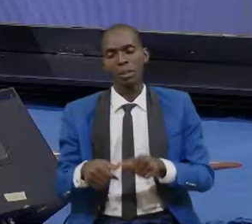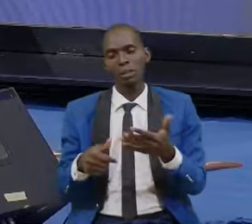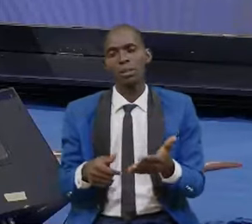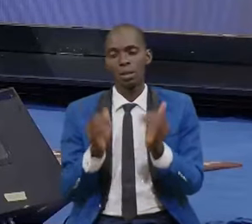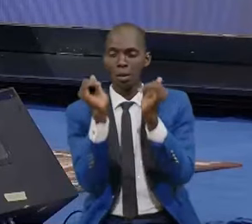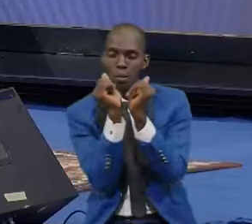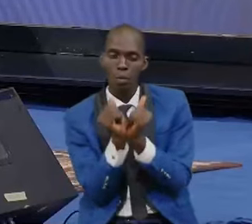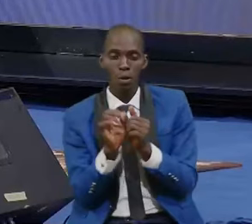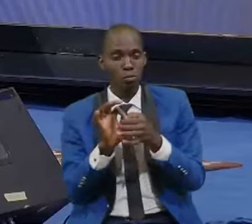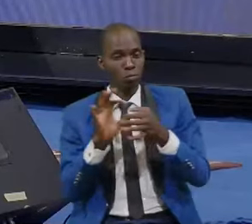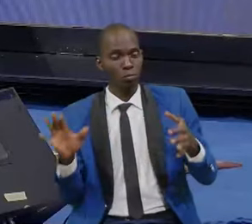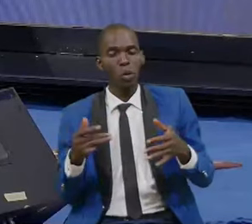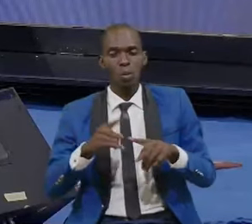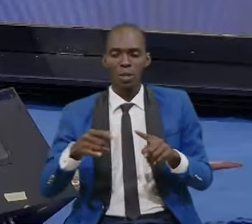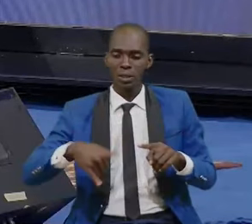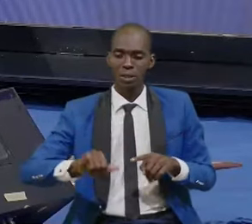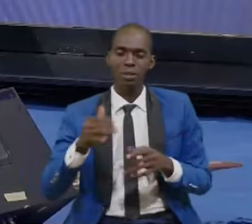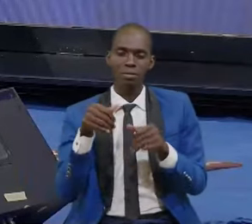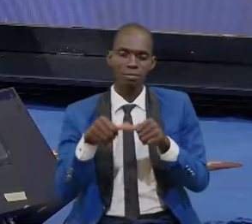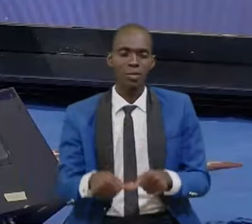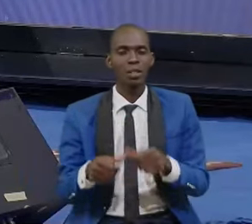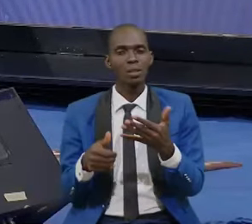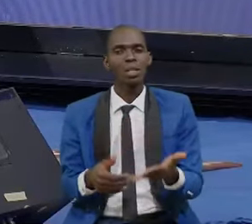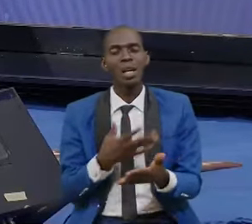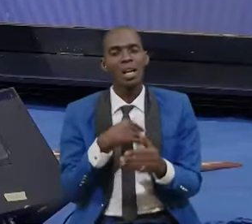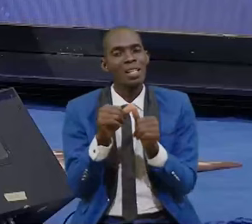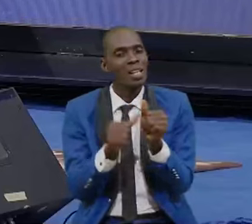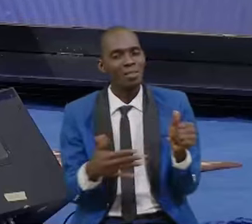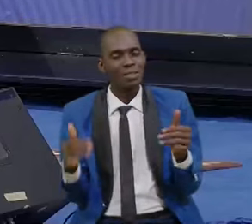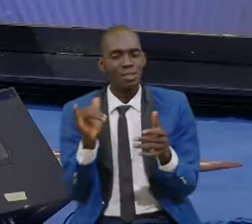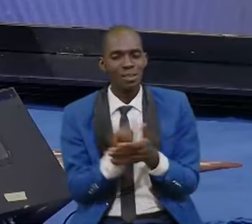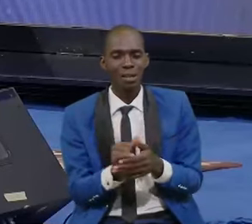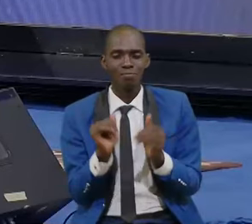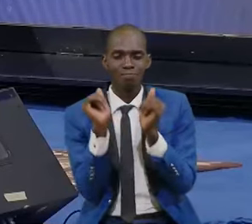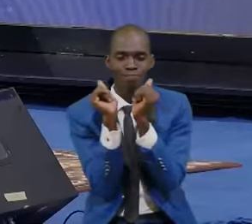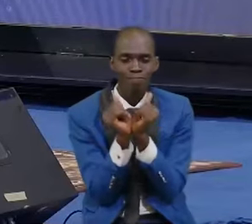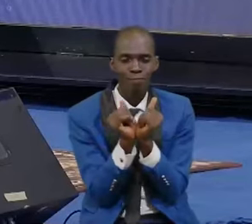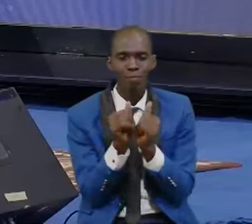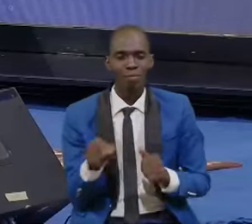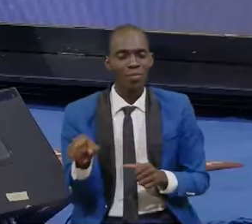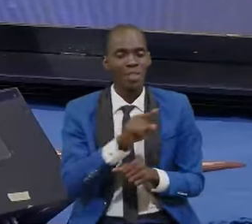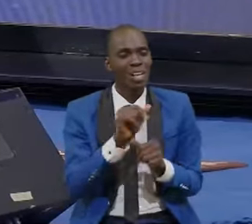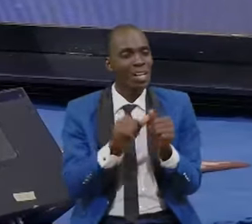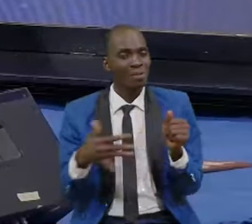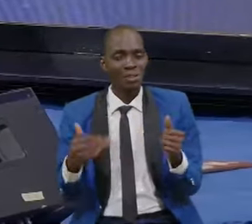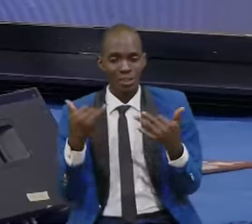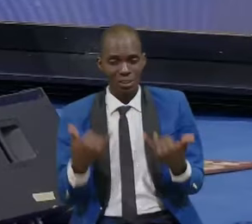là. Et tout ce qui les liait et les maintenait liés, tout a été enlevé et